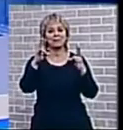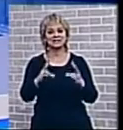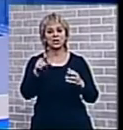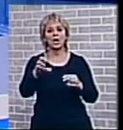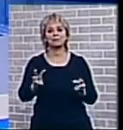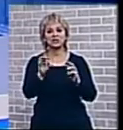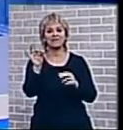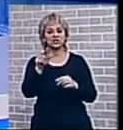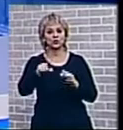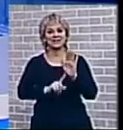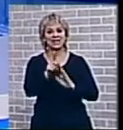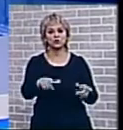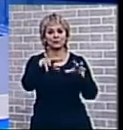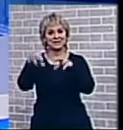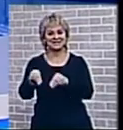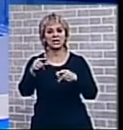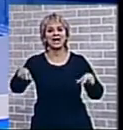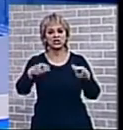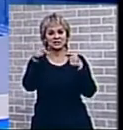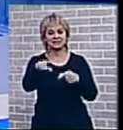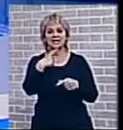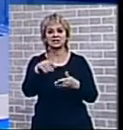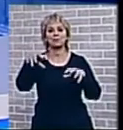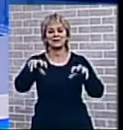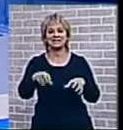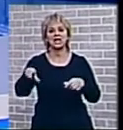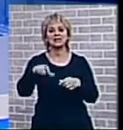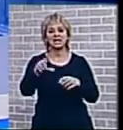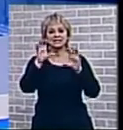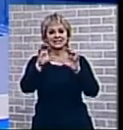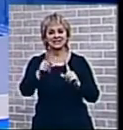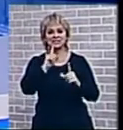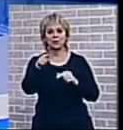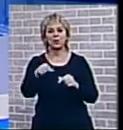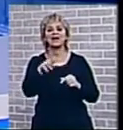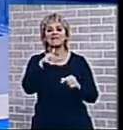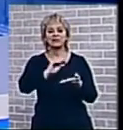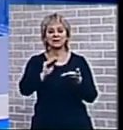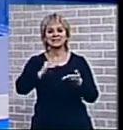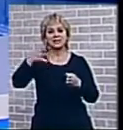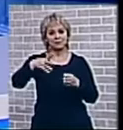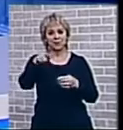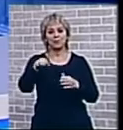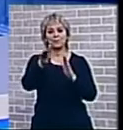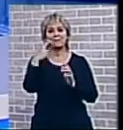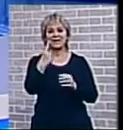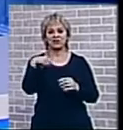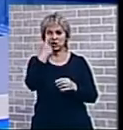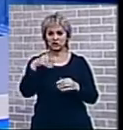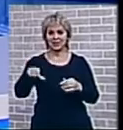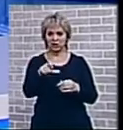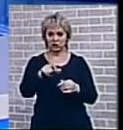пострадавших от пожара в Ростове начнут переселять в гостиницы, заявил председатель Донского заксобрания во время записи программы «Первые лица на